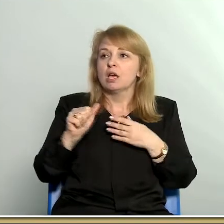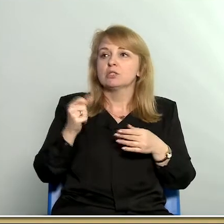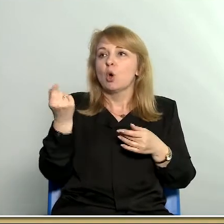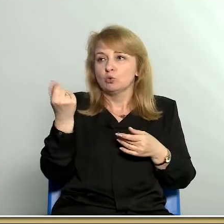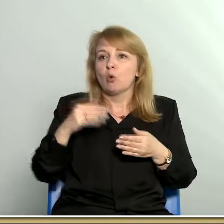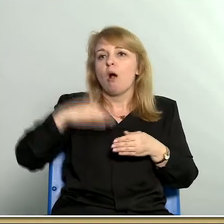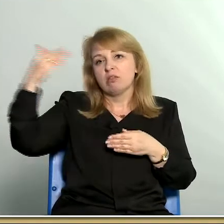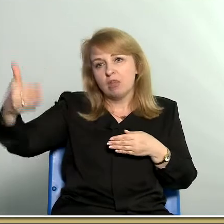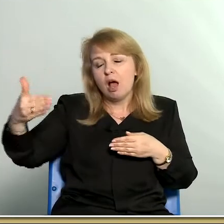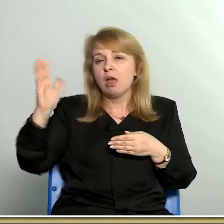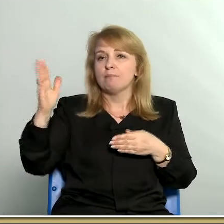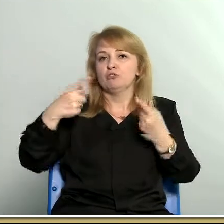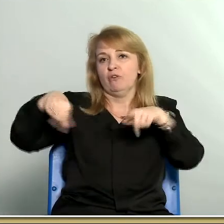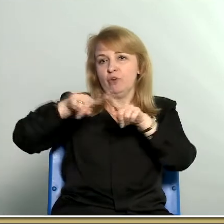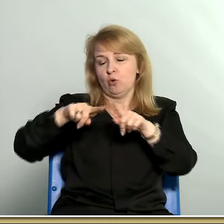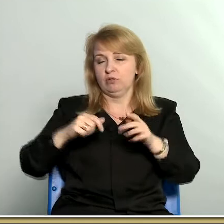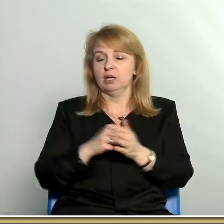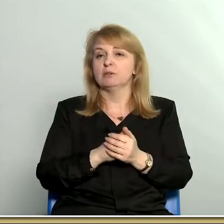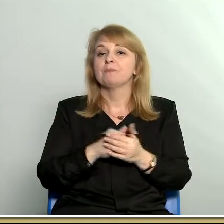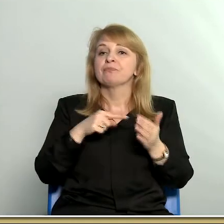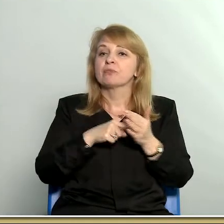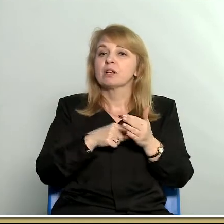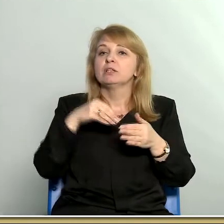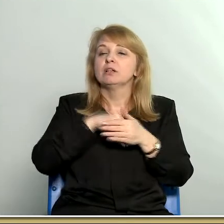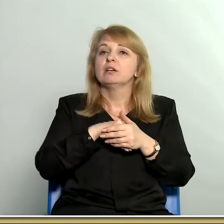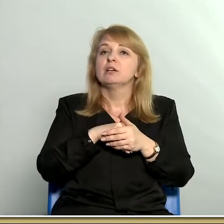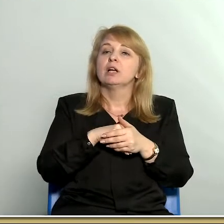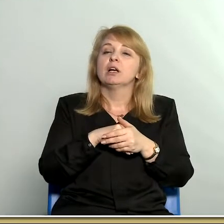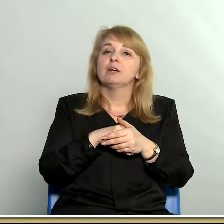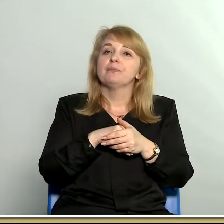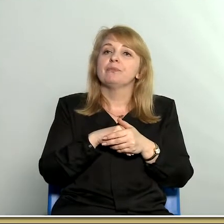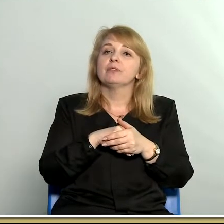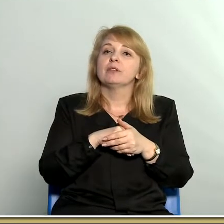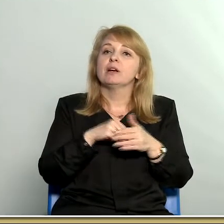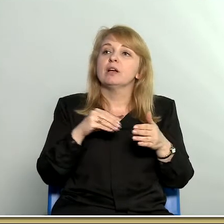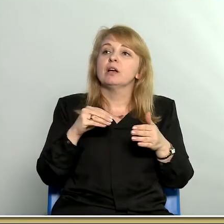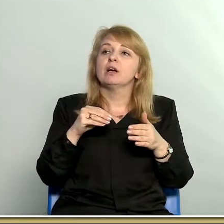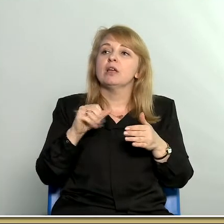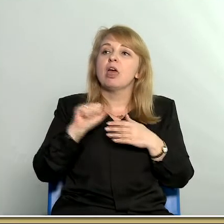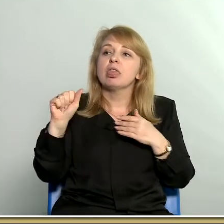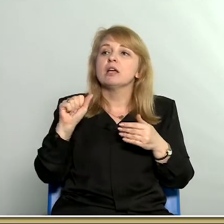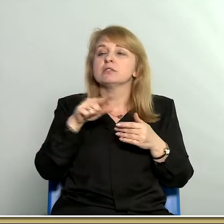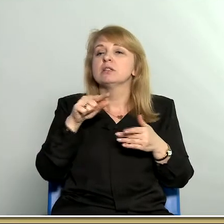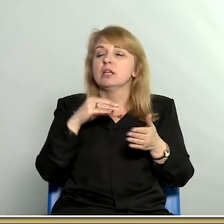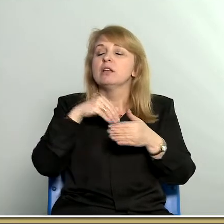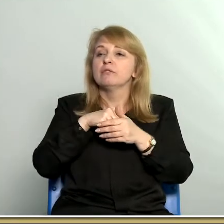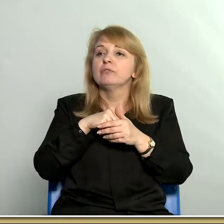Natomiast to nie jest... I mała retencja oczywiście tylko taka, która powoduje polepszanie